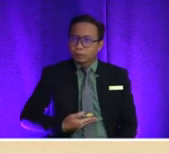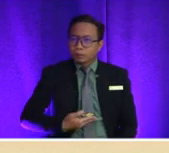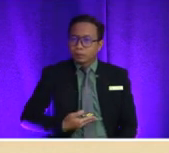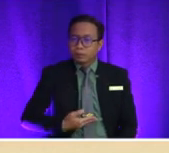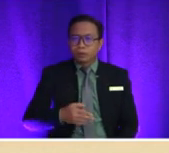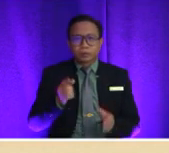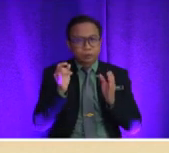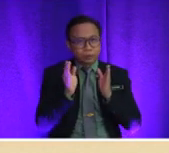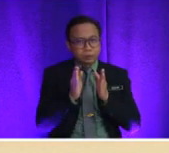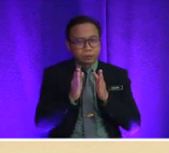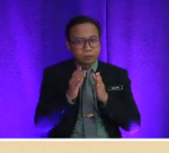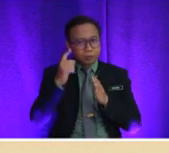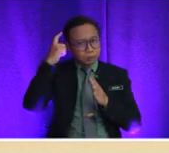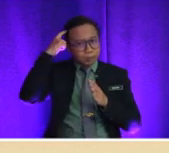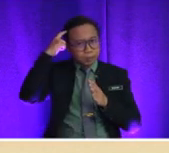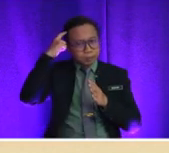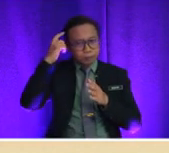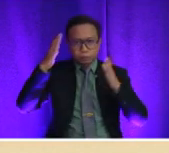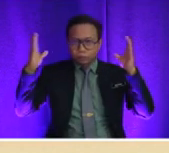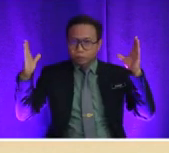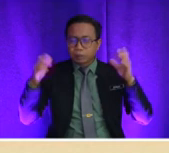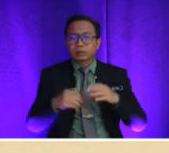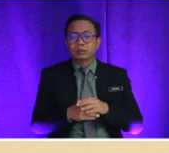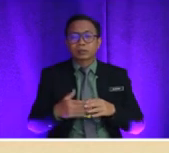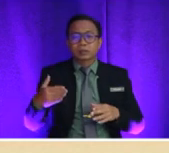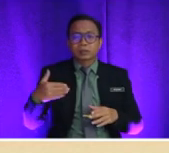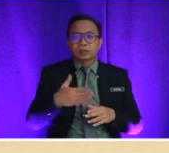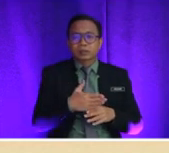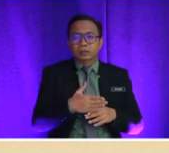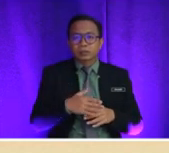dan kepalanya besar nah ini adalah